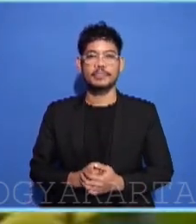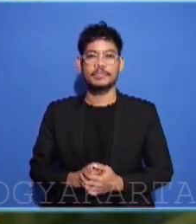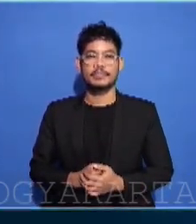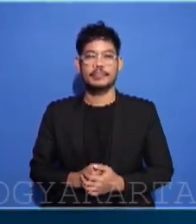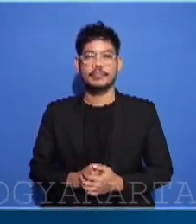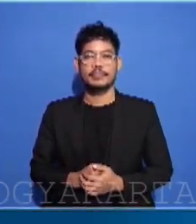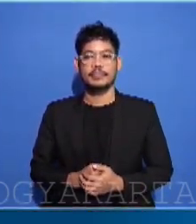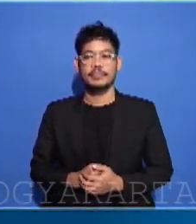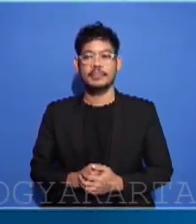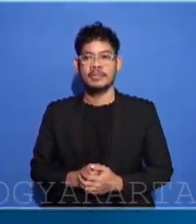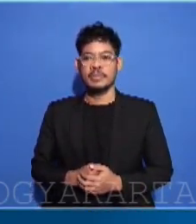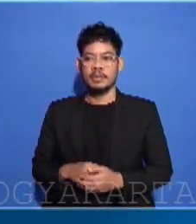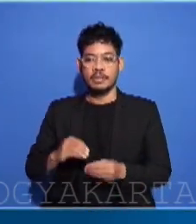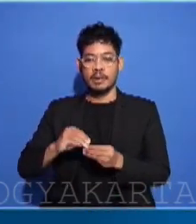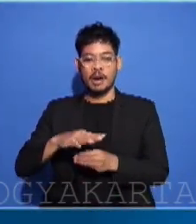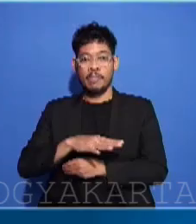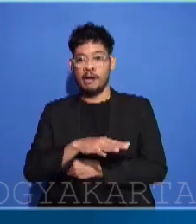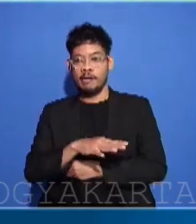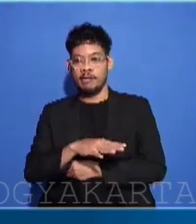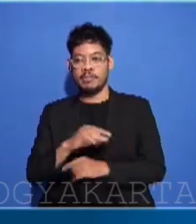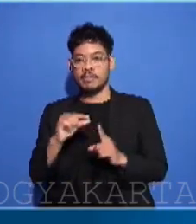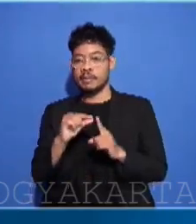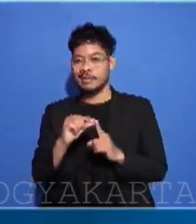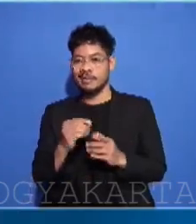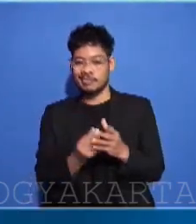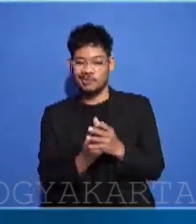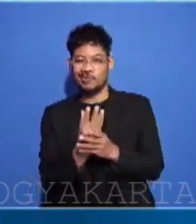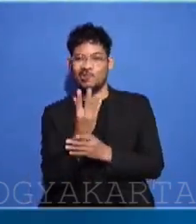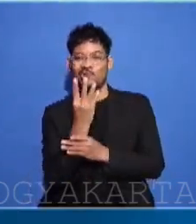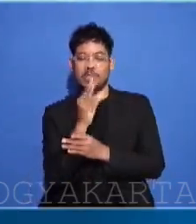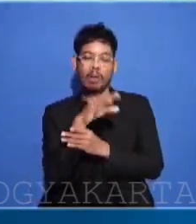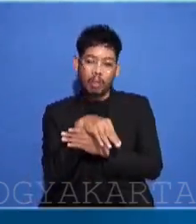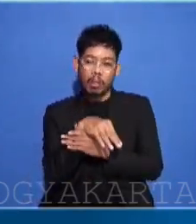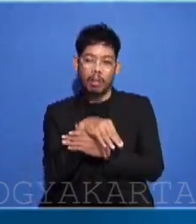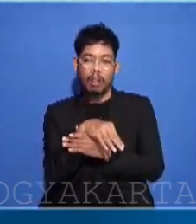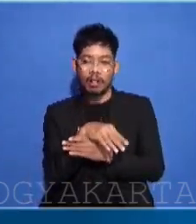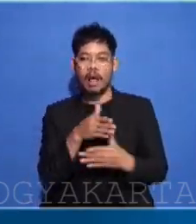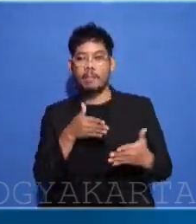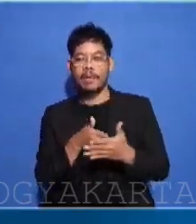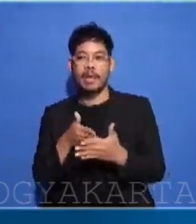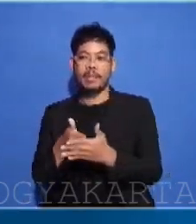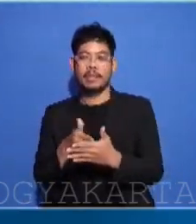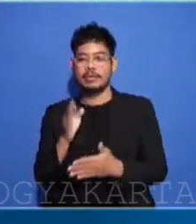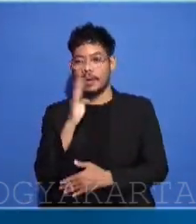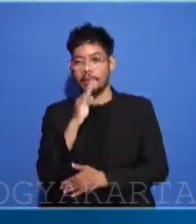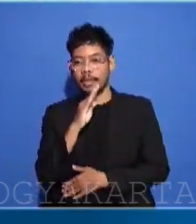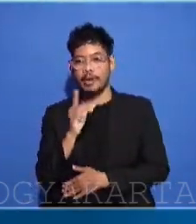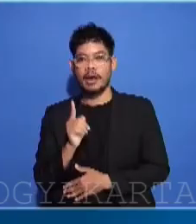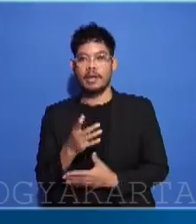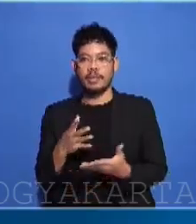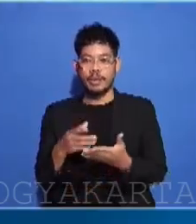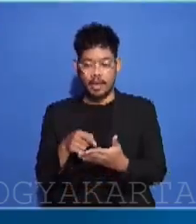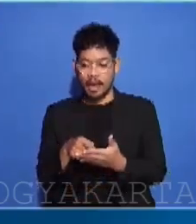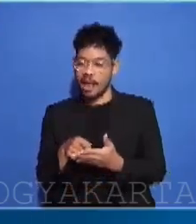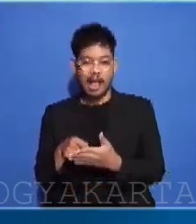serangan hama patek dan penyakit layu fusarium masih menjadi hambatan petani cabe untuk memperoleh hasil panen